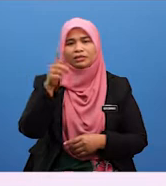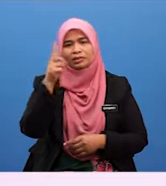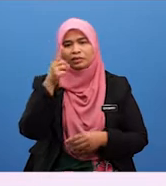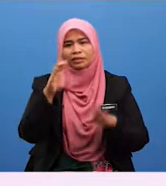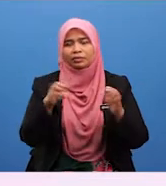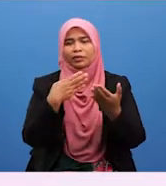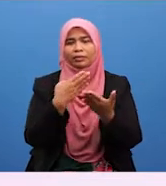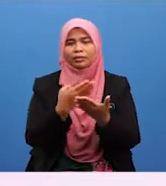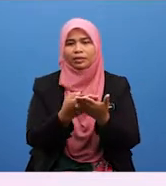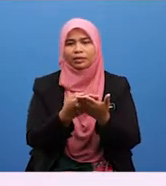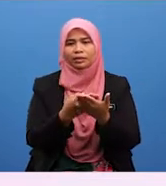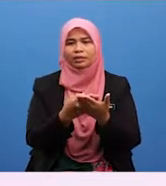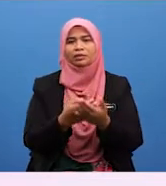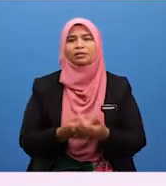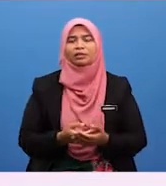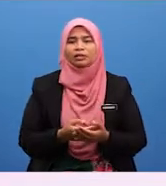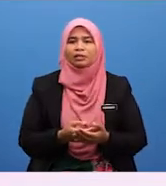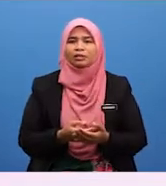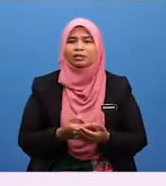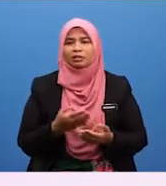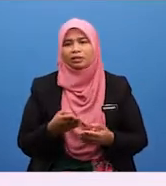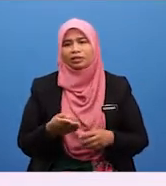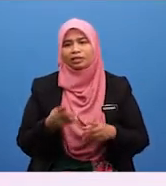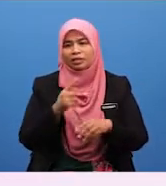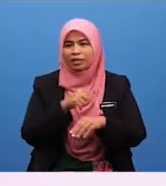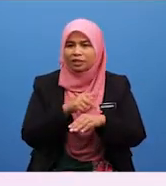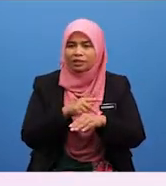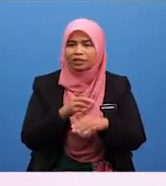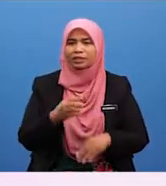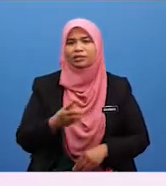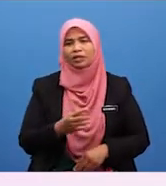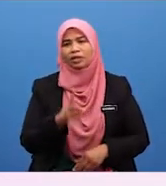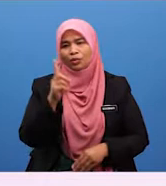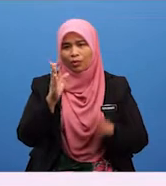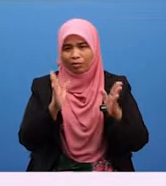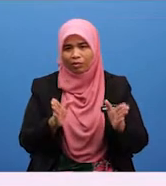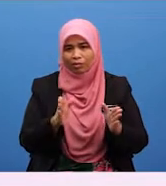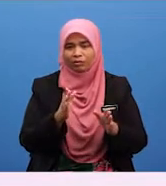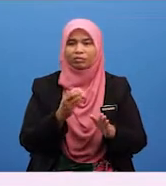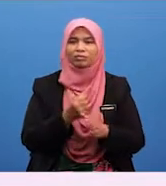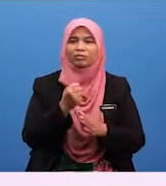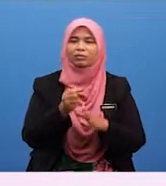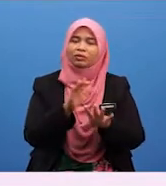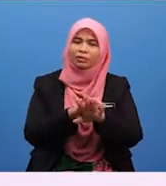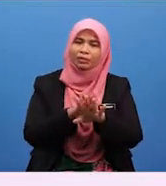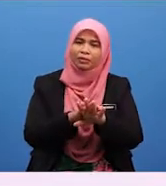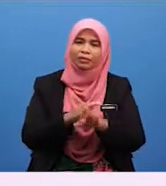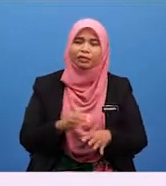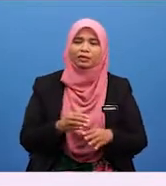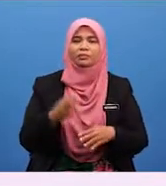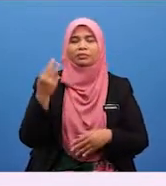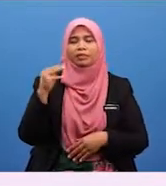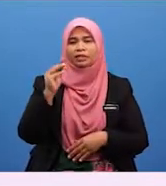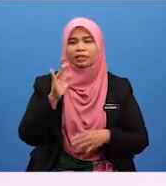kebaikan, sama ada ketika bersendirian atau ramai. Mereka yakin setiap amalan itu